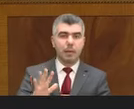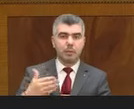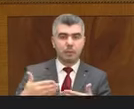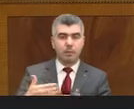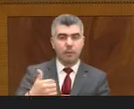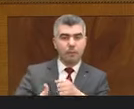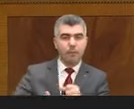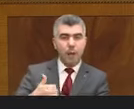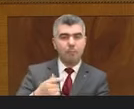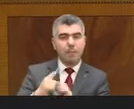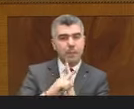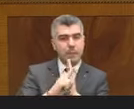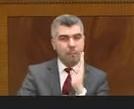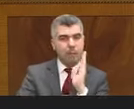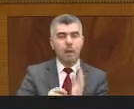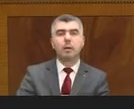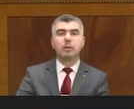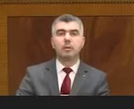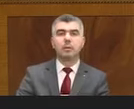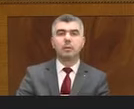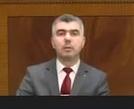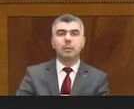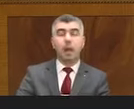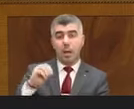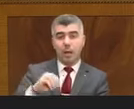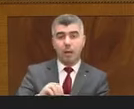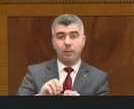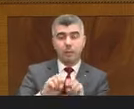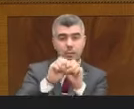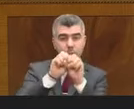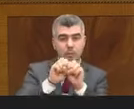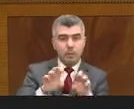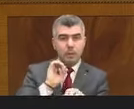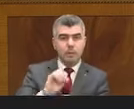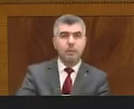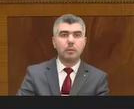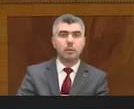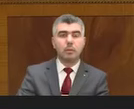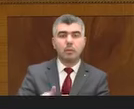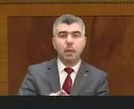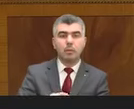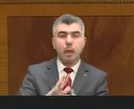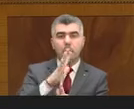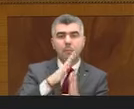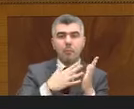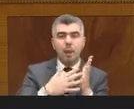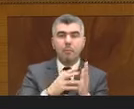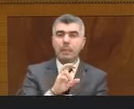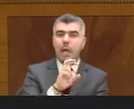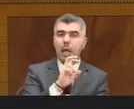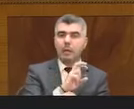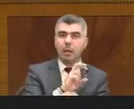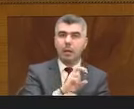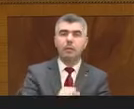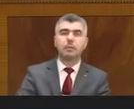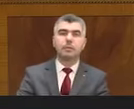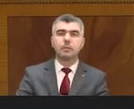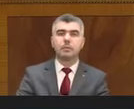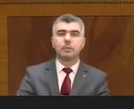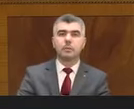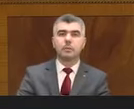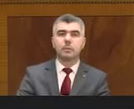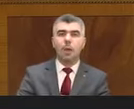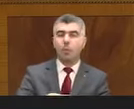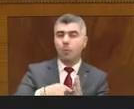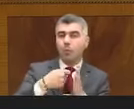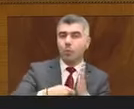ويعني الأسبوع المقبل. وفيما يخص تنزيل الأوراش وديال الجيل الأخضر، فالأوراش